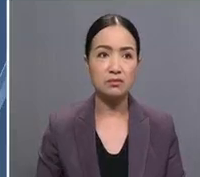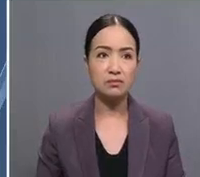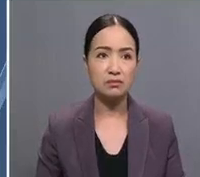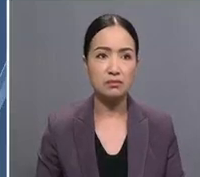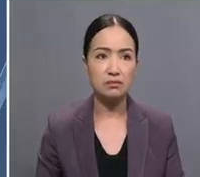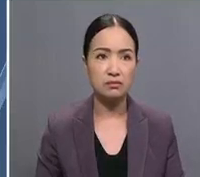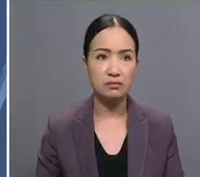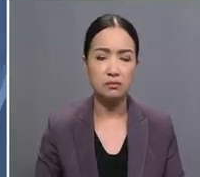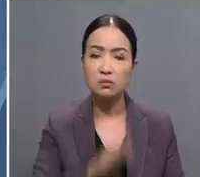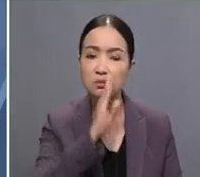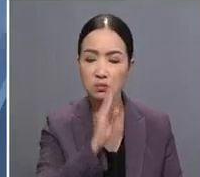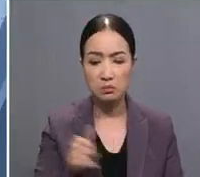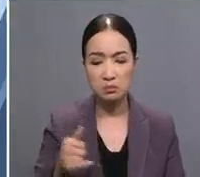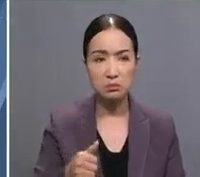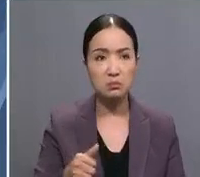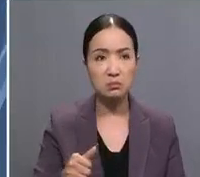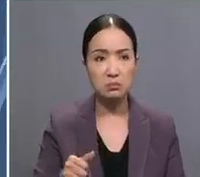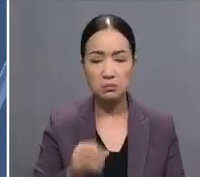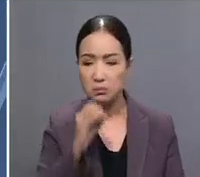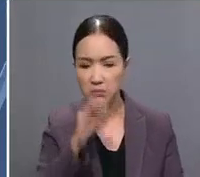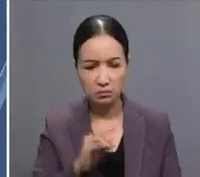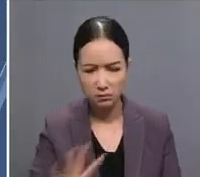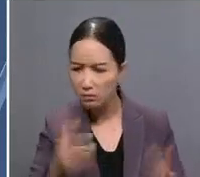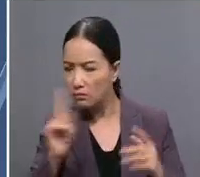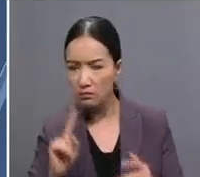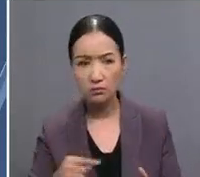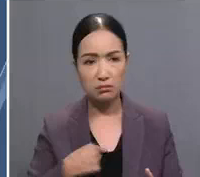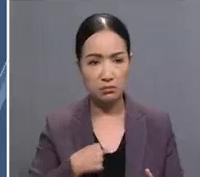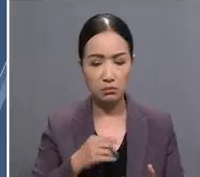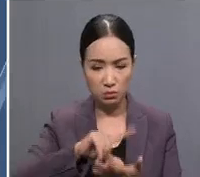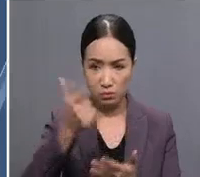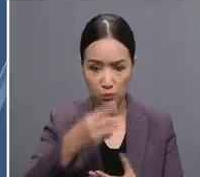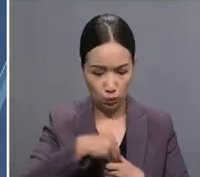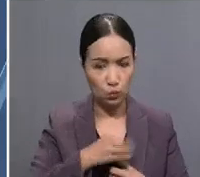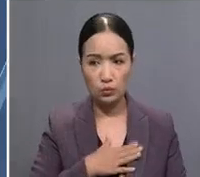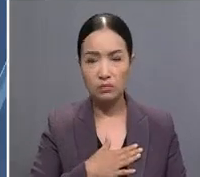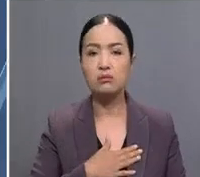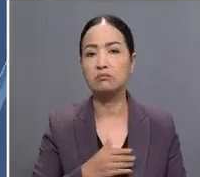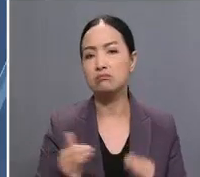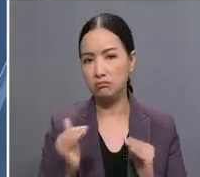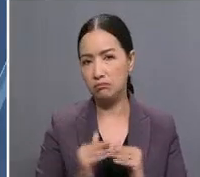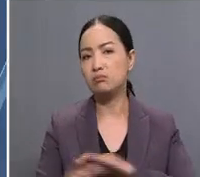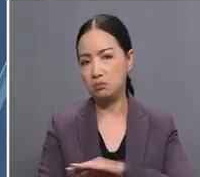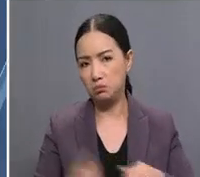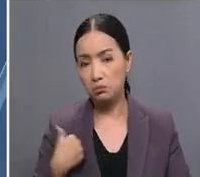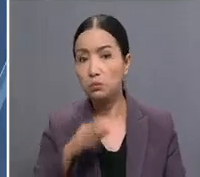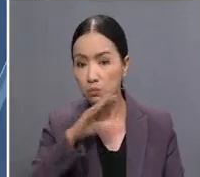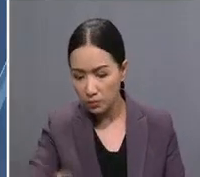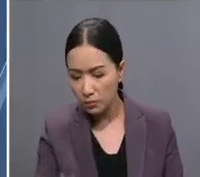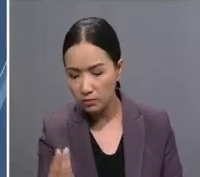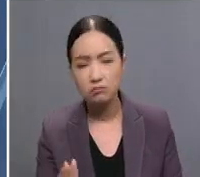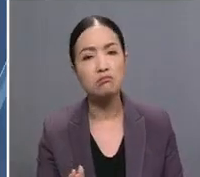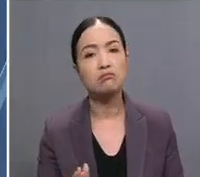ทำหล่นหายมันๆอย่างเงี้ยมาเจอทีหลังว่าอยู่กับเราถ้าเกิดสั่งมันแล้วมีสิทธิ์โดนข้อหาขโมยนี่เหมือนกันฉะนั้นเก็บของได้